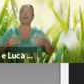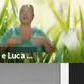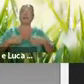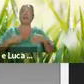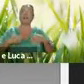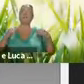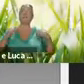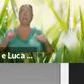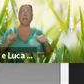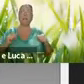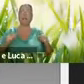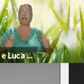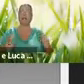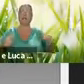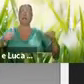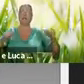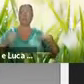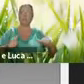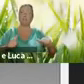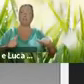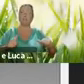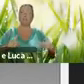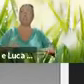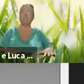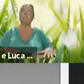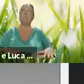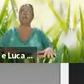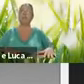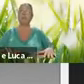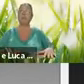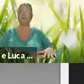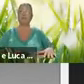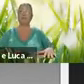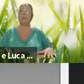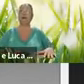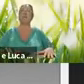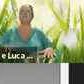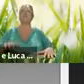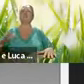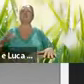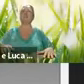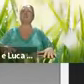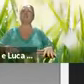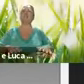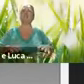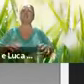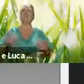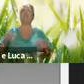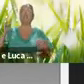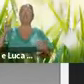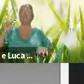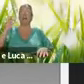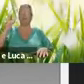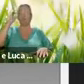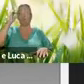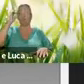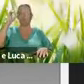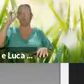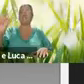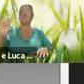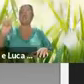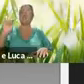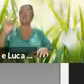a formulare la mia idea, il mio pensiero. Basta però affezionarsi agli esercizi, a